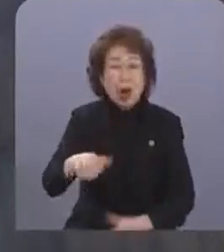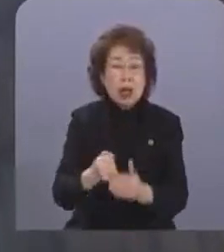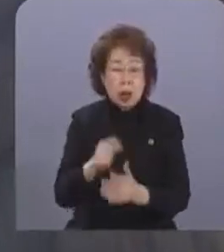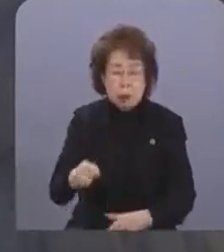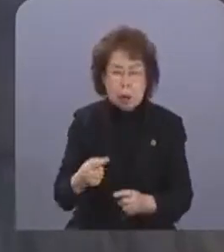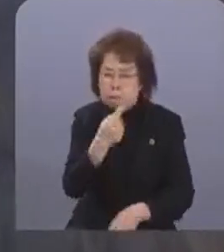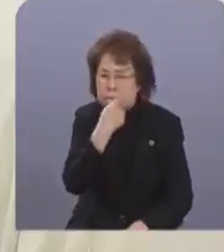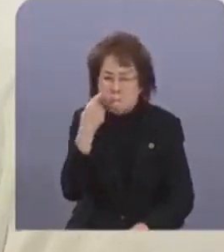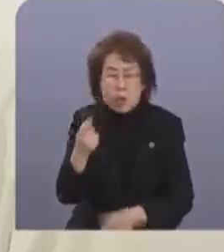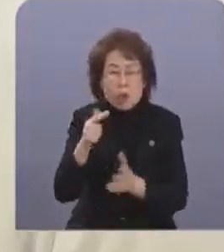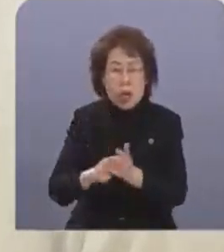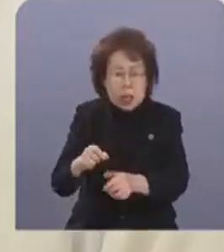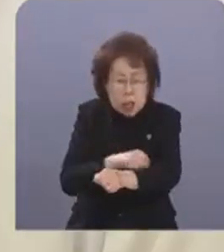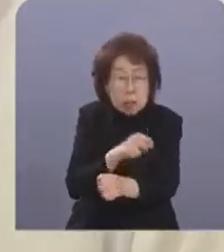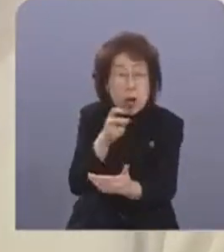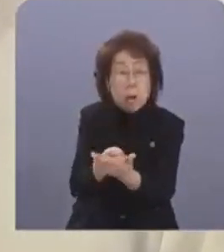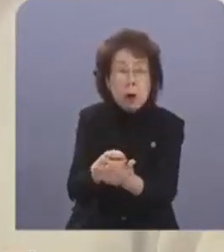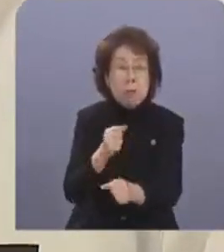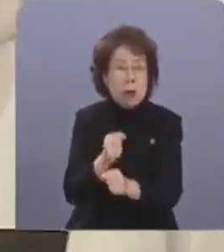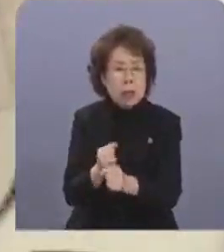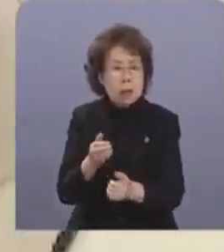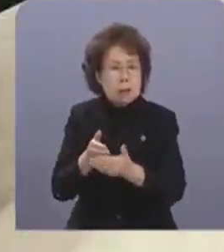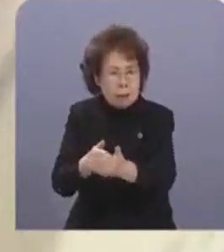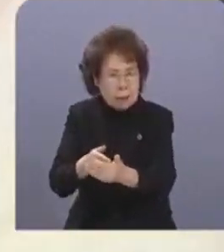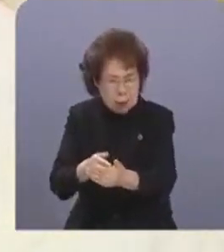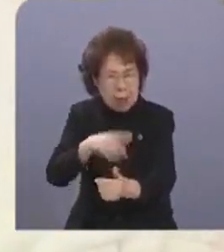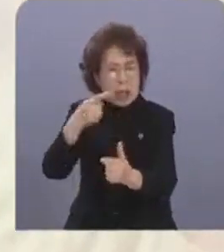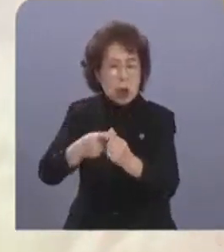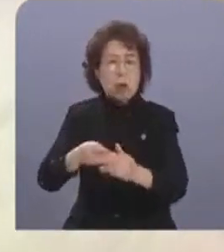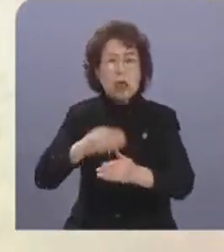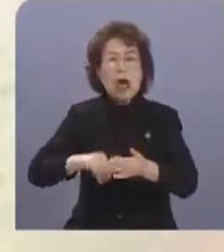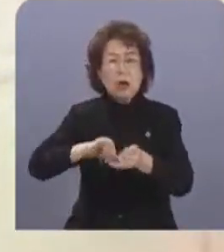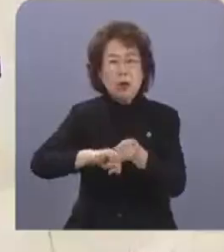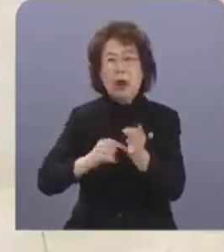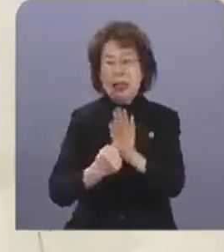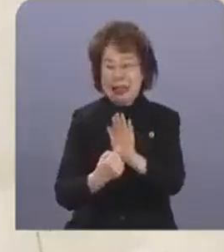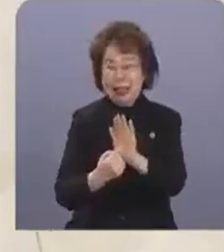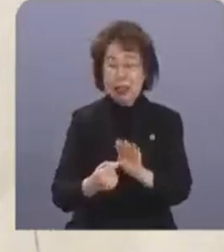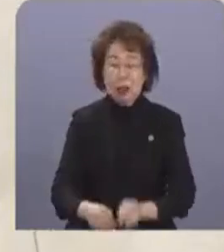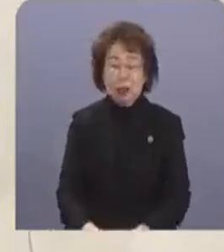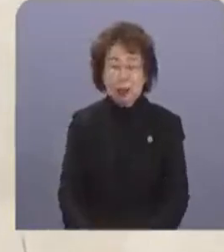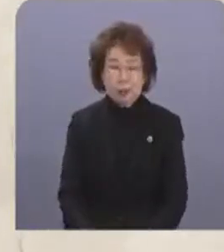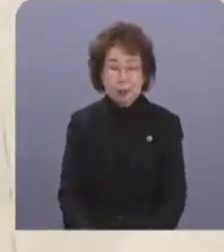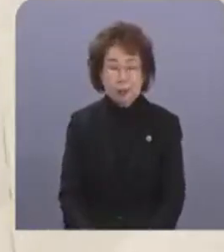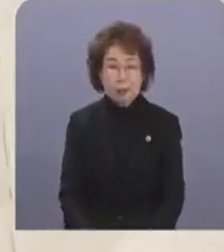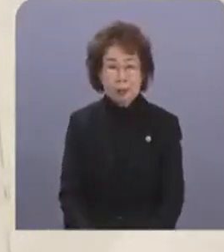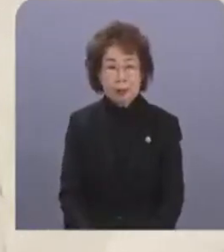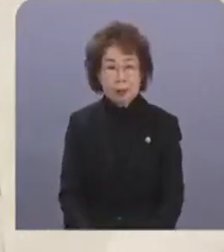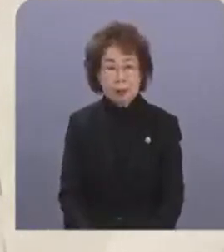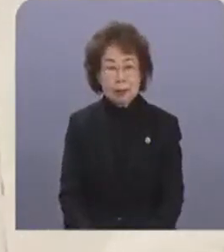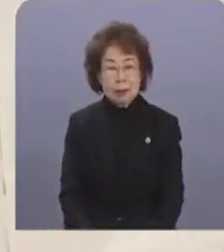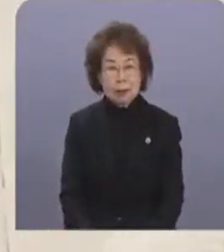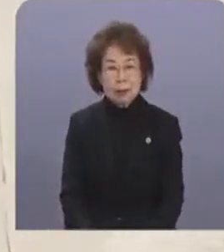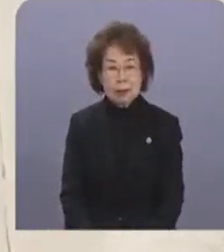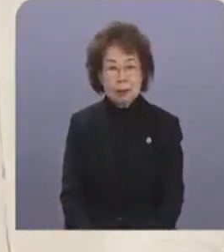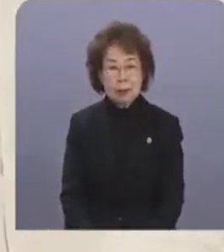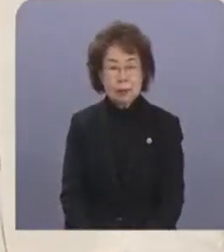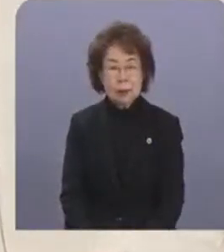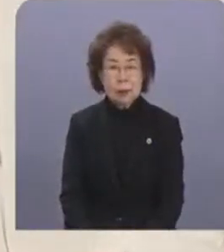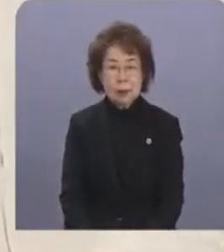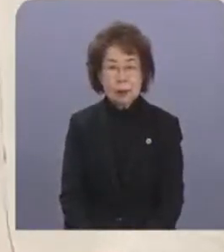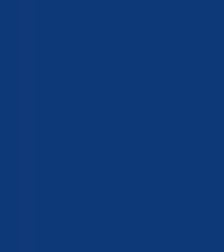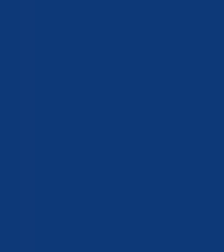이를 규명하기 위한 특별법 제정 추진을 제1공약으로 내걸었습니다. KBS 뉴스 강예슬입니다.